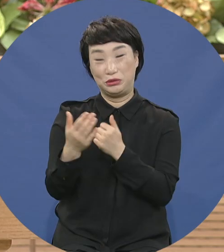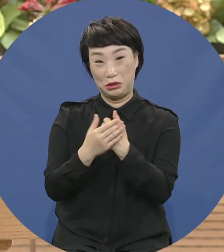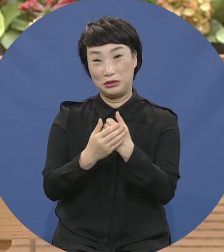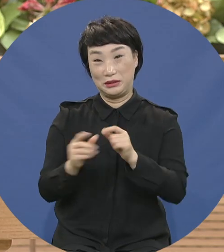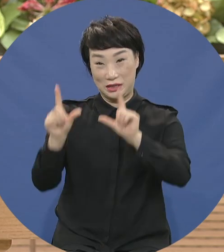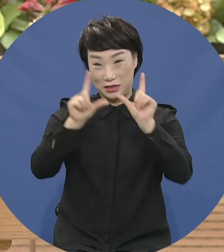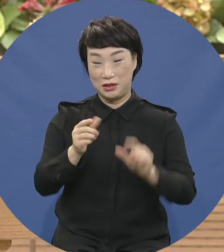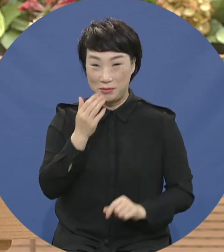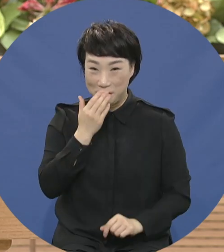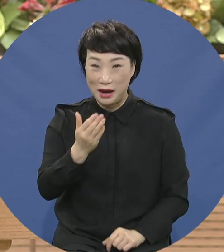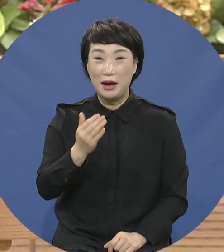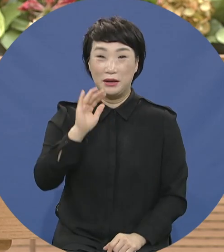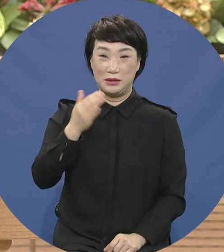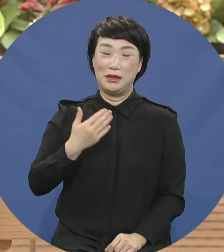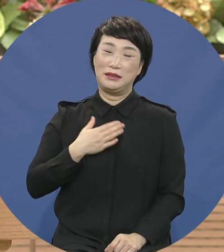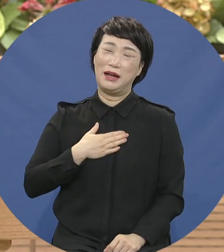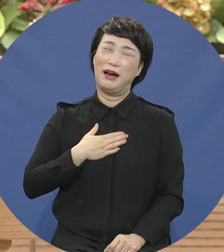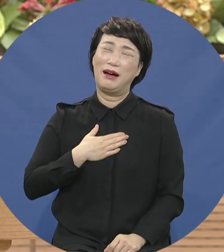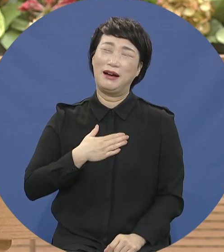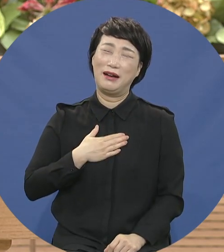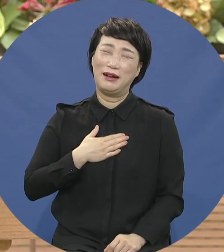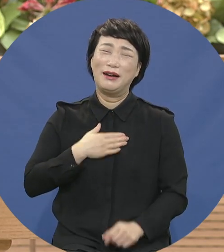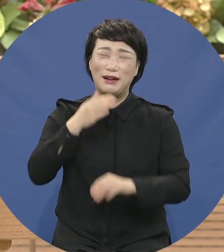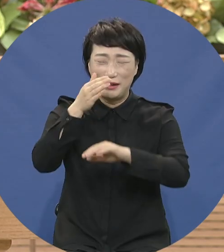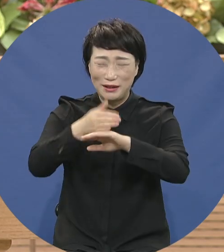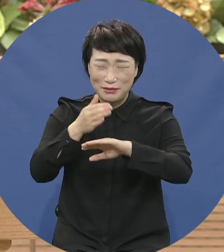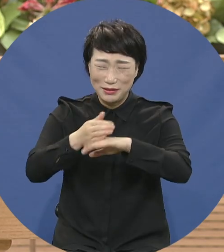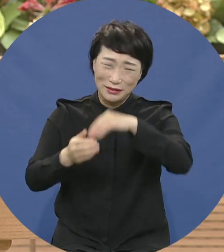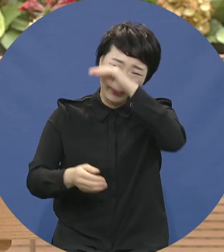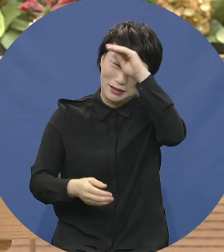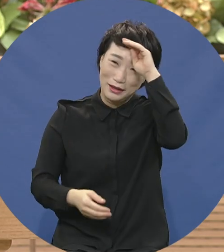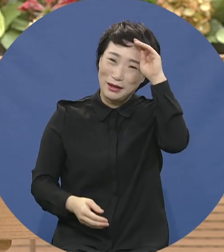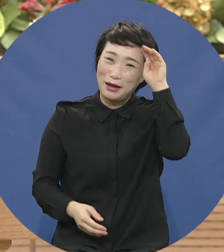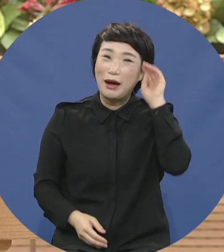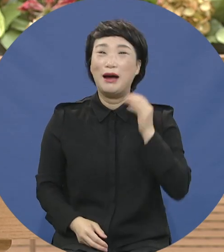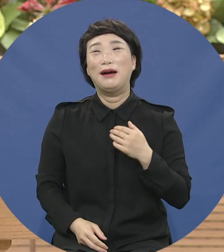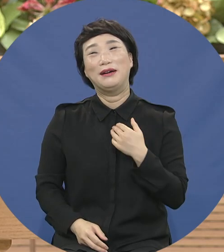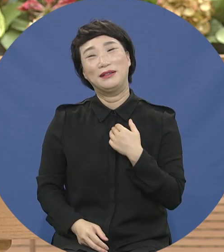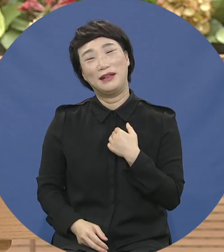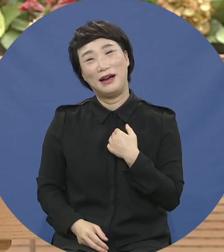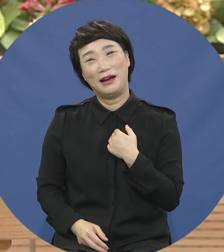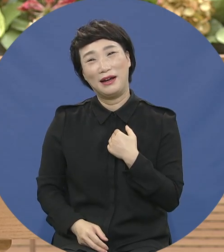살게 됐다. 얼마나 다행한 일이냐